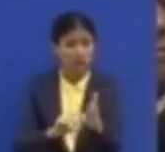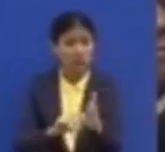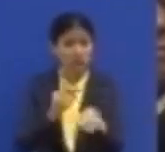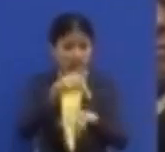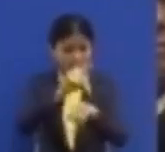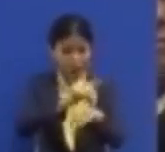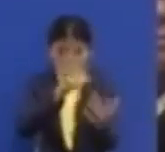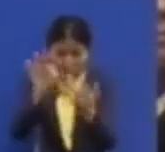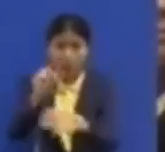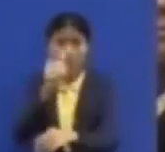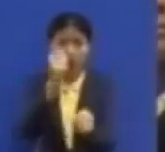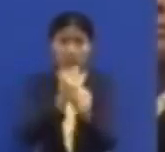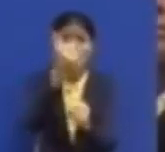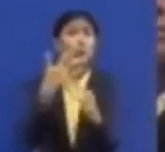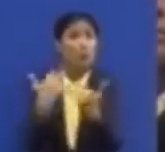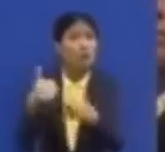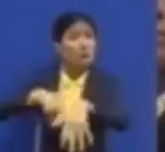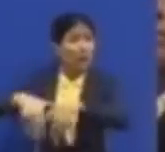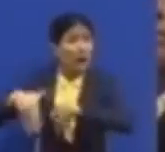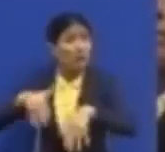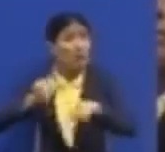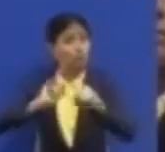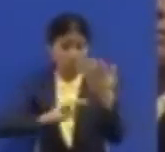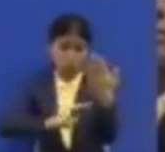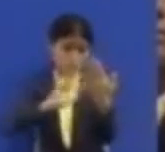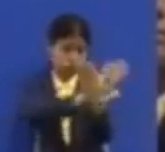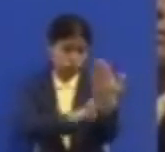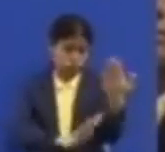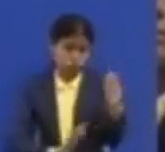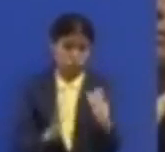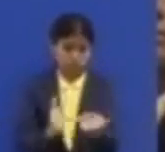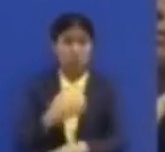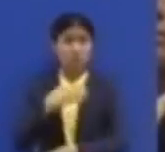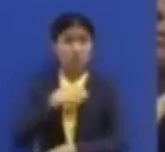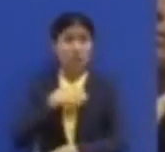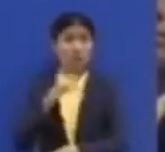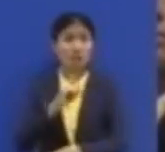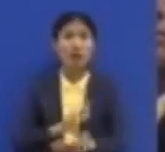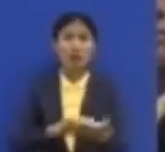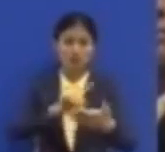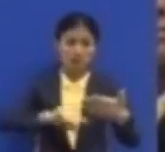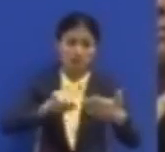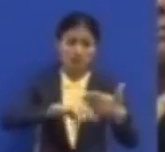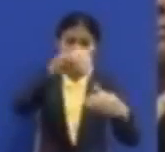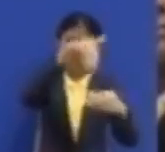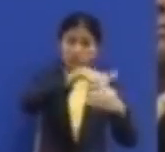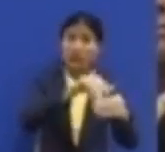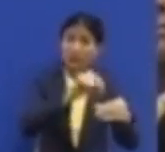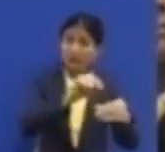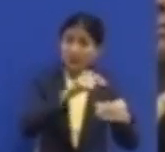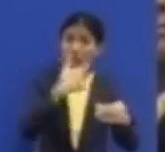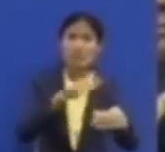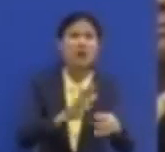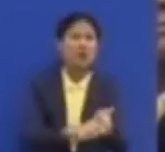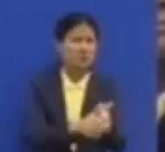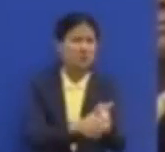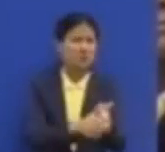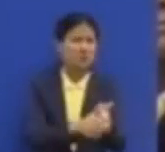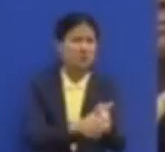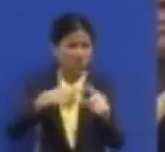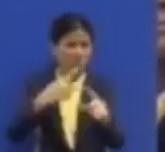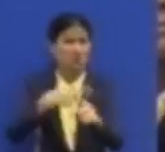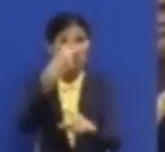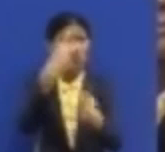านเขาคาดหวังว่าการเลือกตั้งที่ผ่านมาตลอดระยะเวลาเกือบ2เดือนเนี่ยมันเป็นระยะเวลา